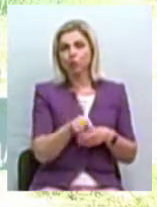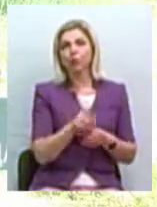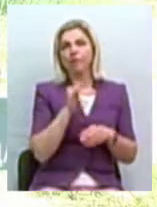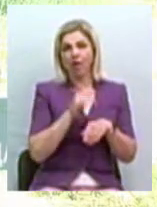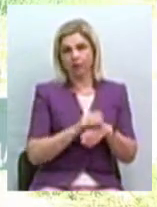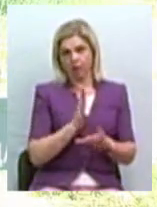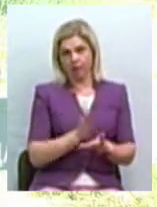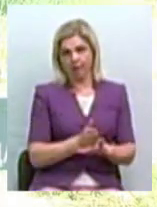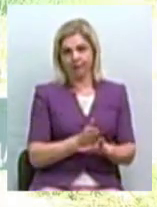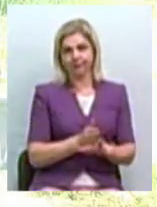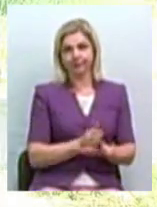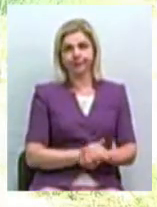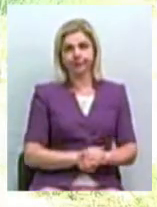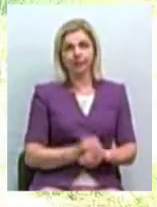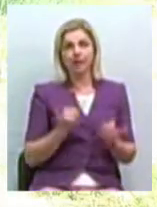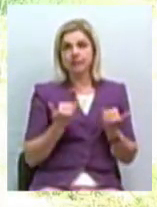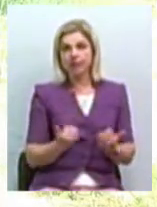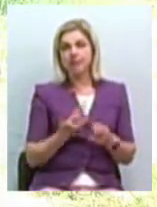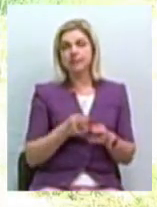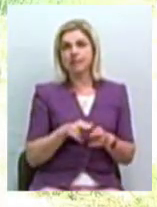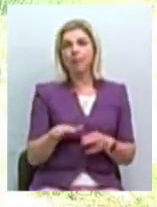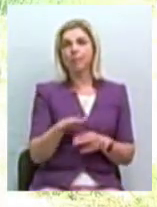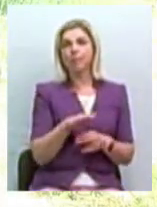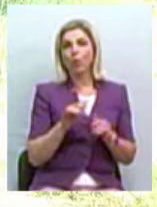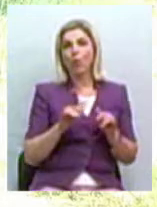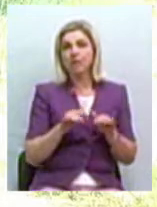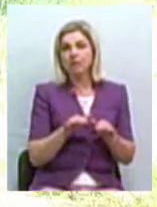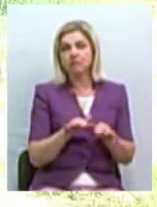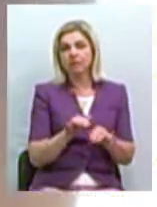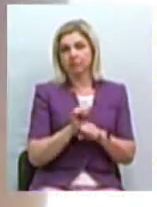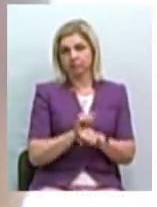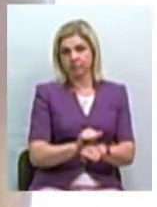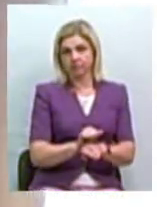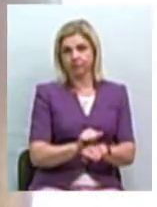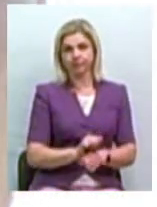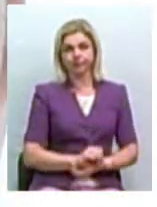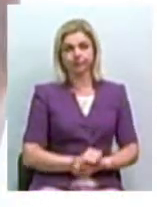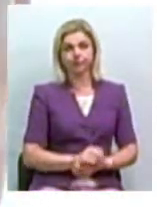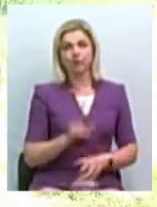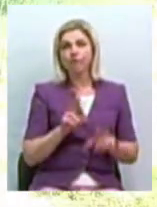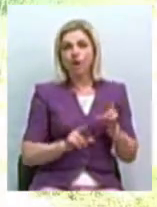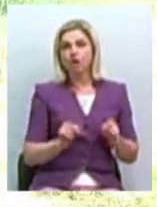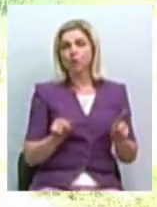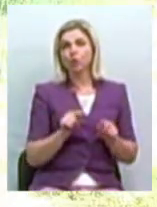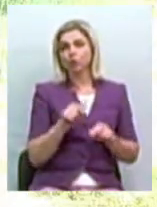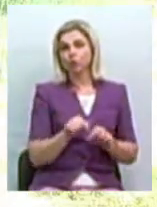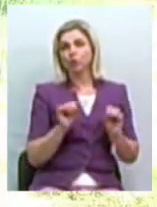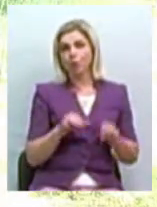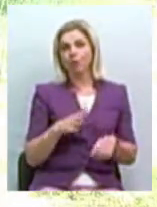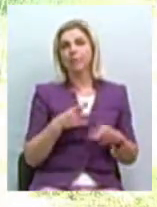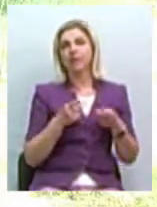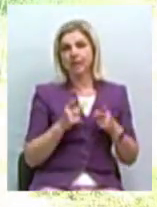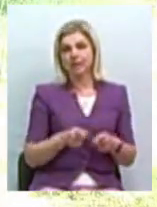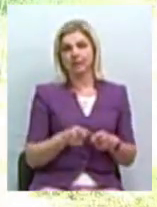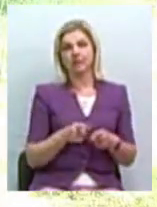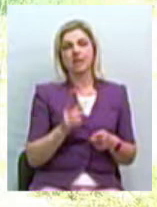є. А зараз цей процес загальмувався. Вважаємо, що тут може бути дійсно